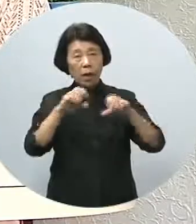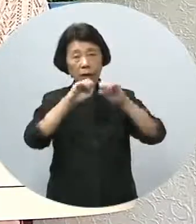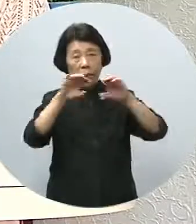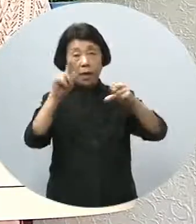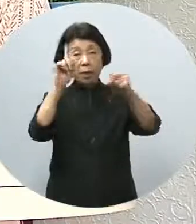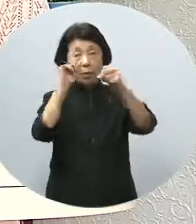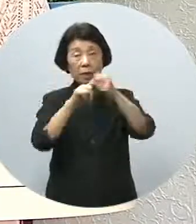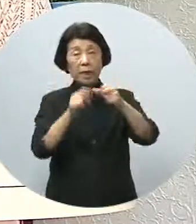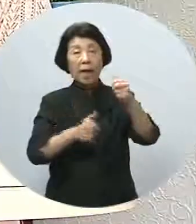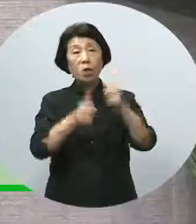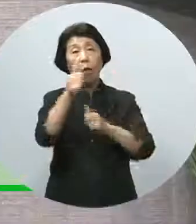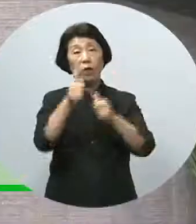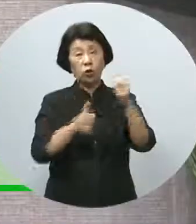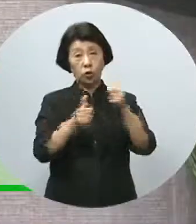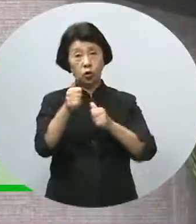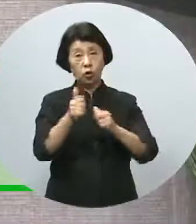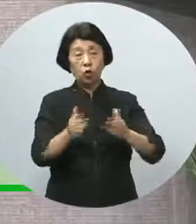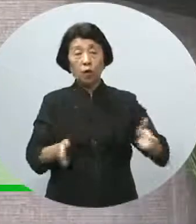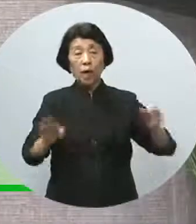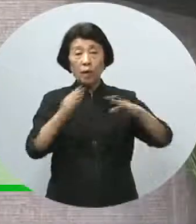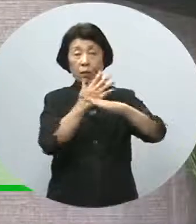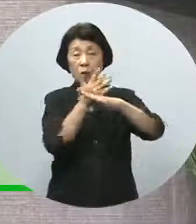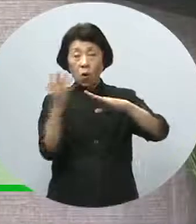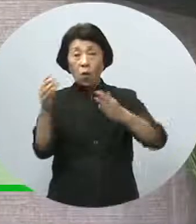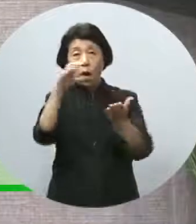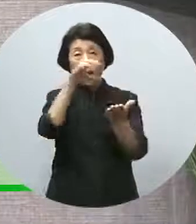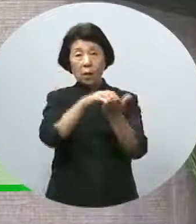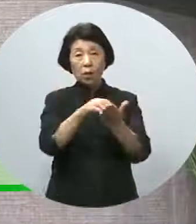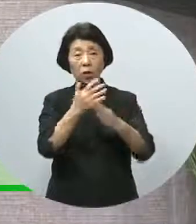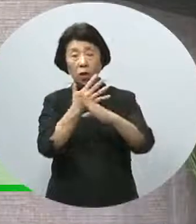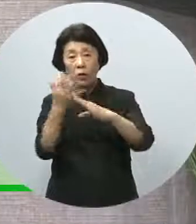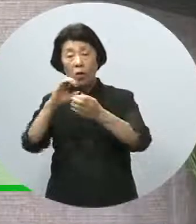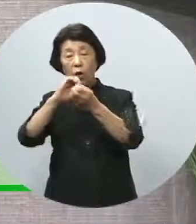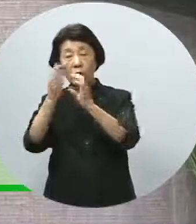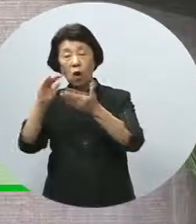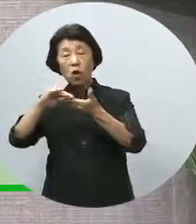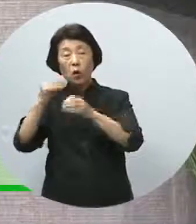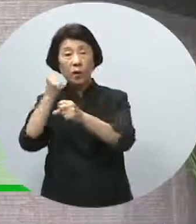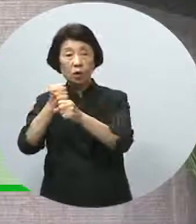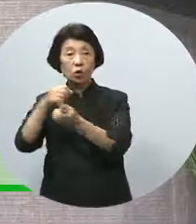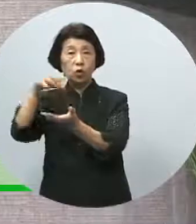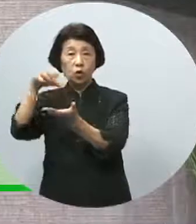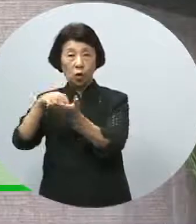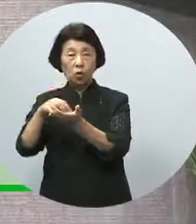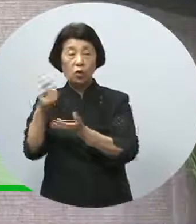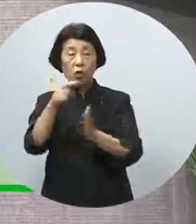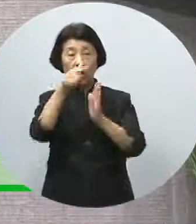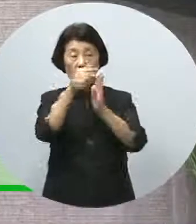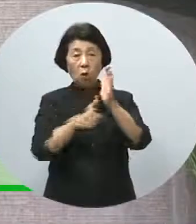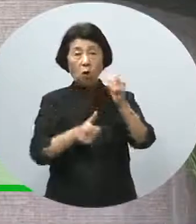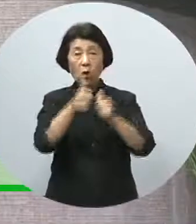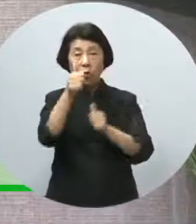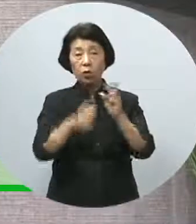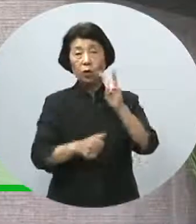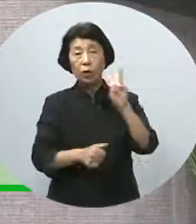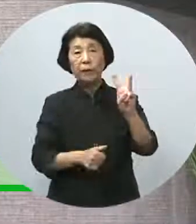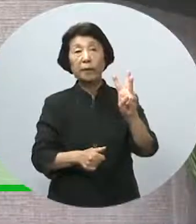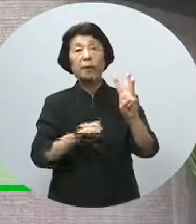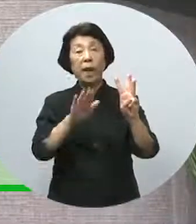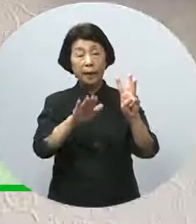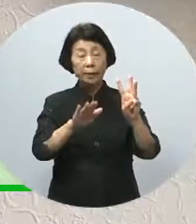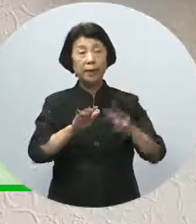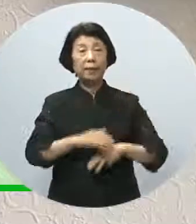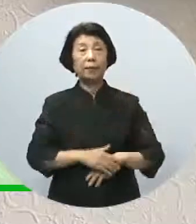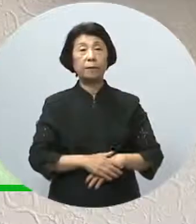としたコンクールで建物緑化ショート緑と花のまちづくり賞そして標本空の三部壕があり